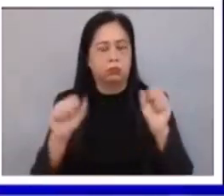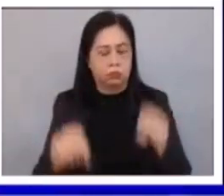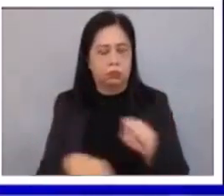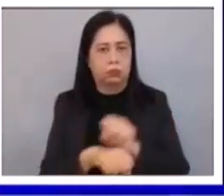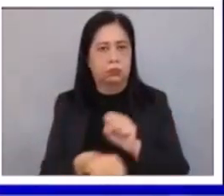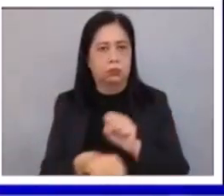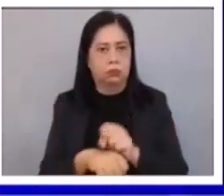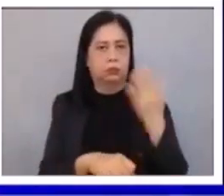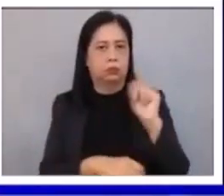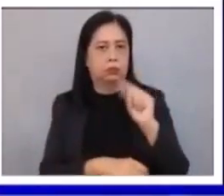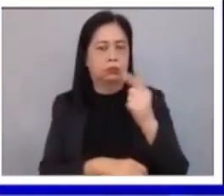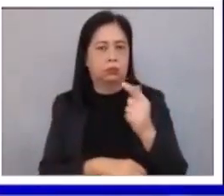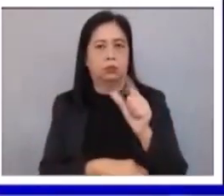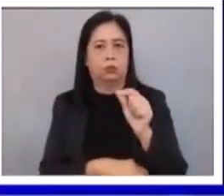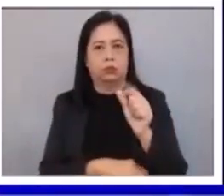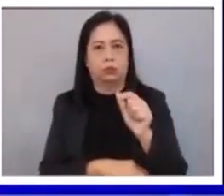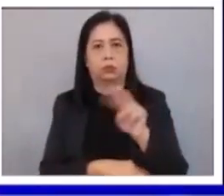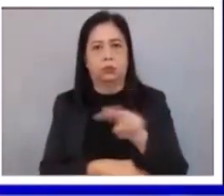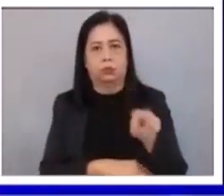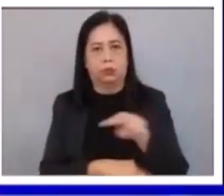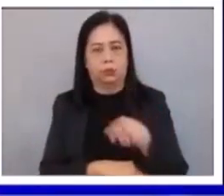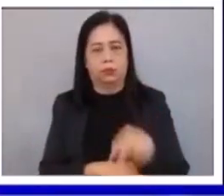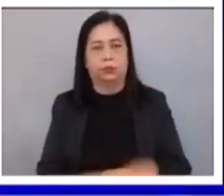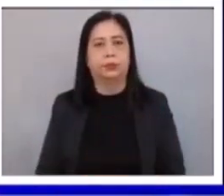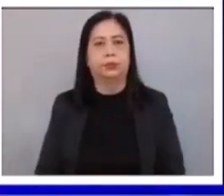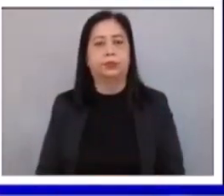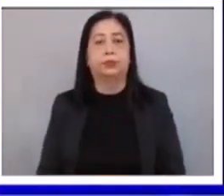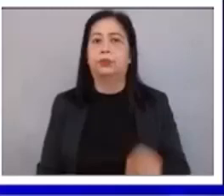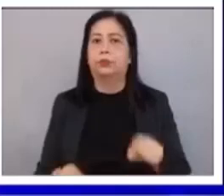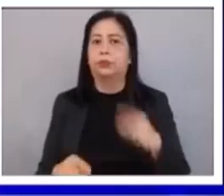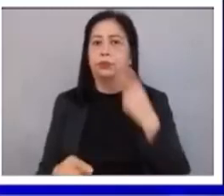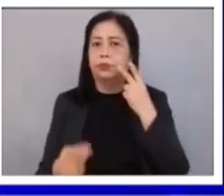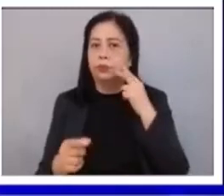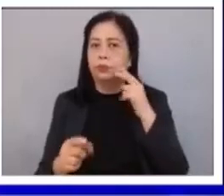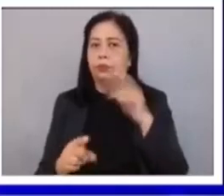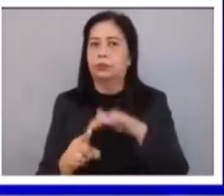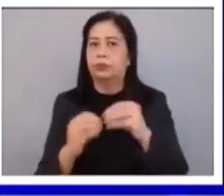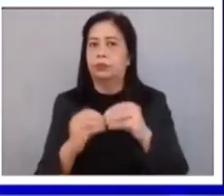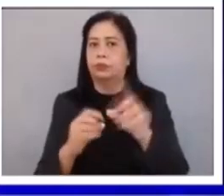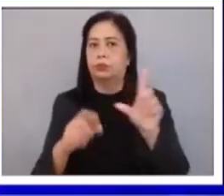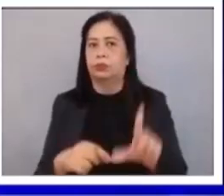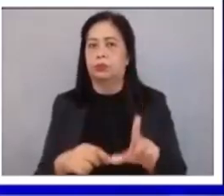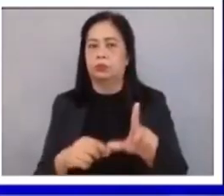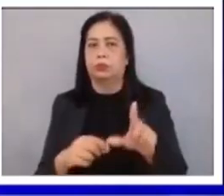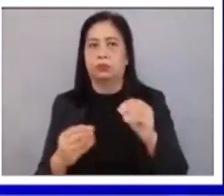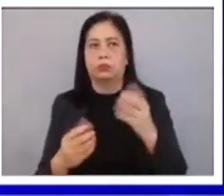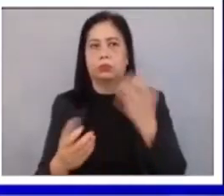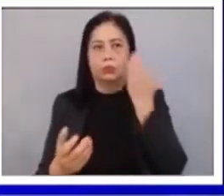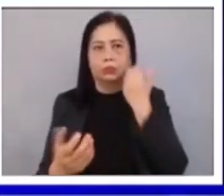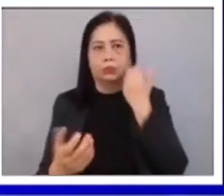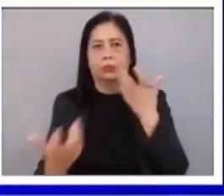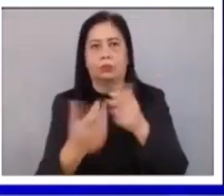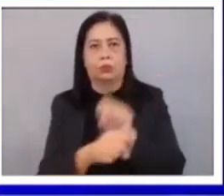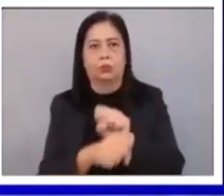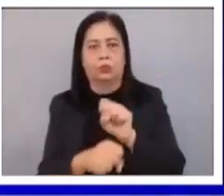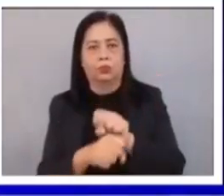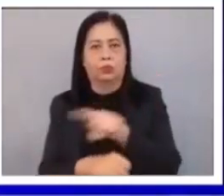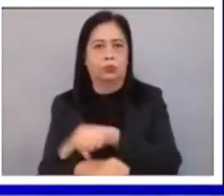Agosto 2022. Ito ay makikitang mas mababa sa unemployment rate ng mga kababaihan na